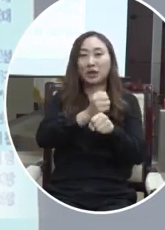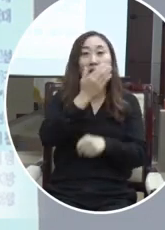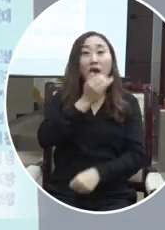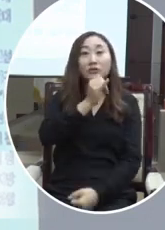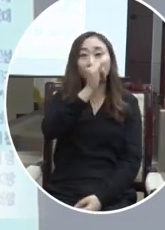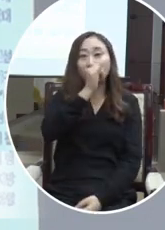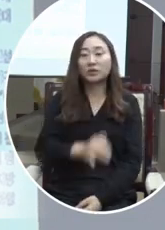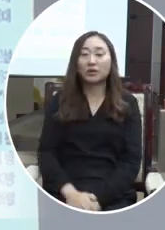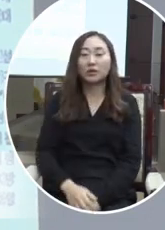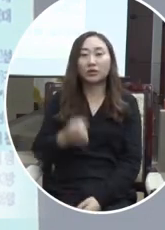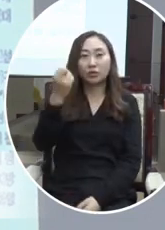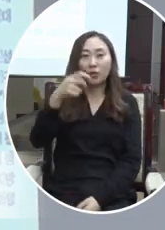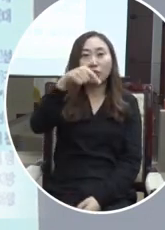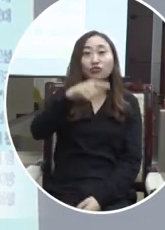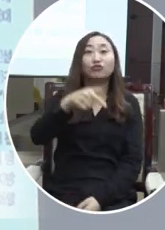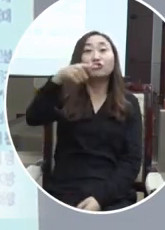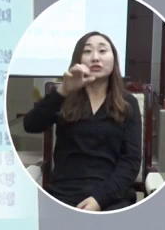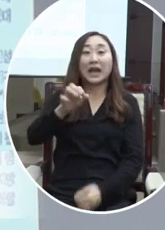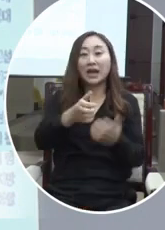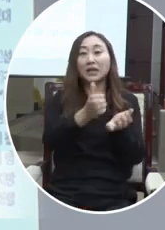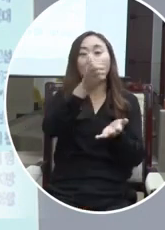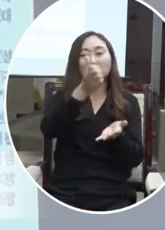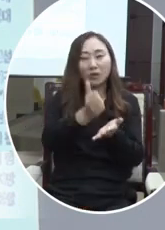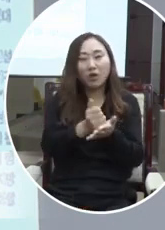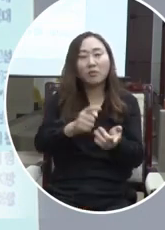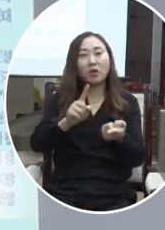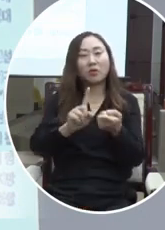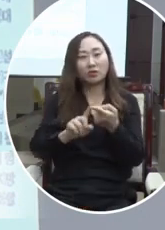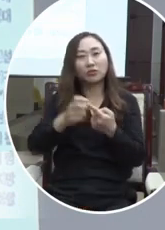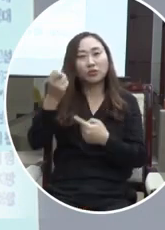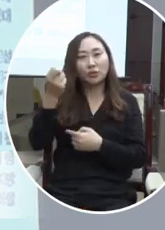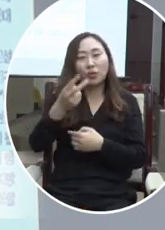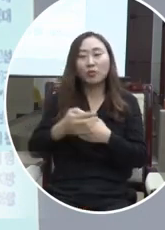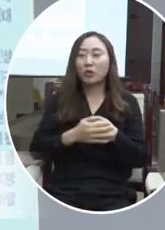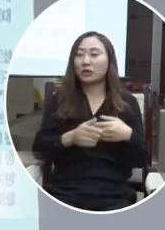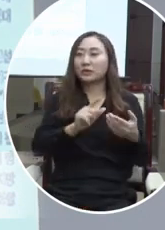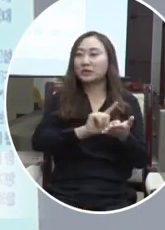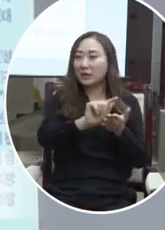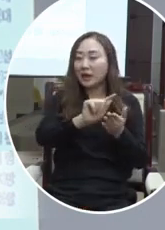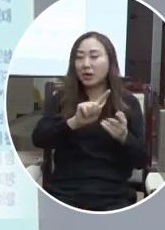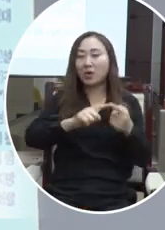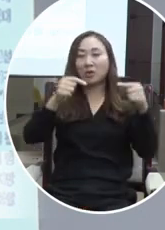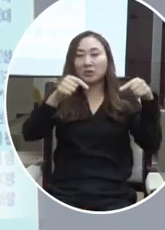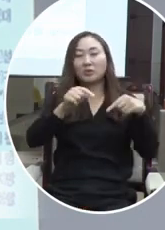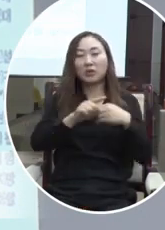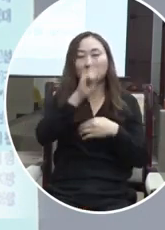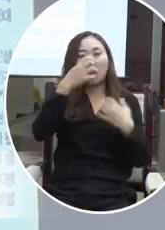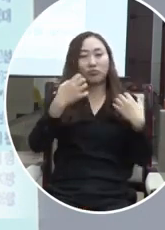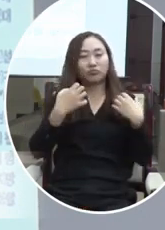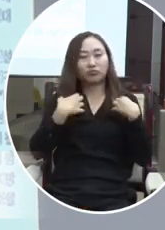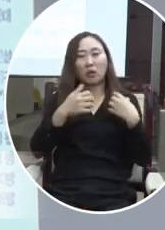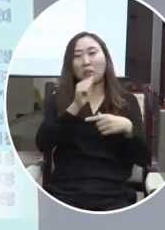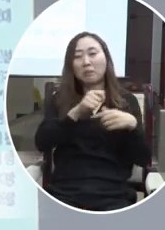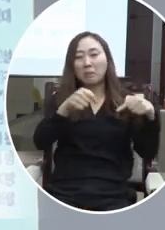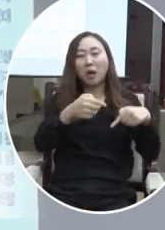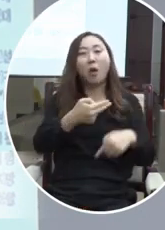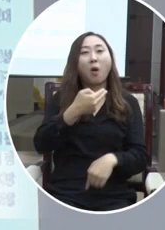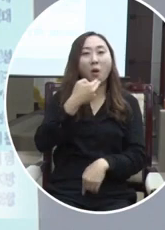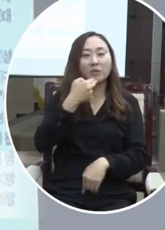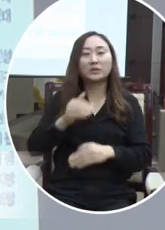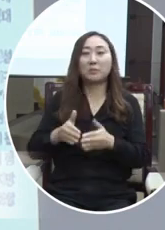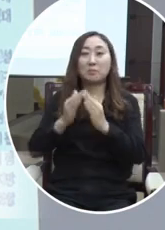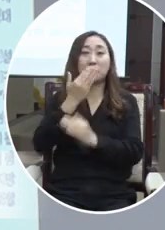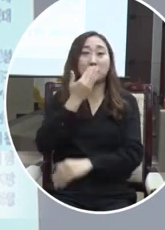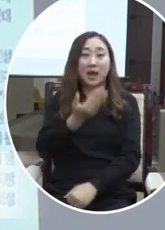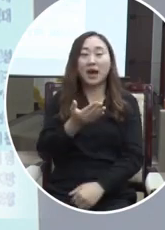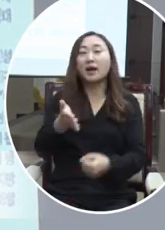수 있습니다. 또한 국장급 한시 기구도 행정안전부 또는 광역자치단체와 협의 없이 설치할 수